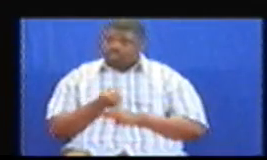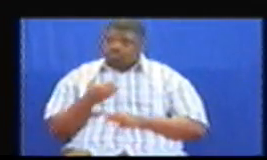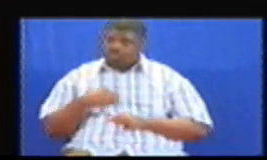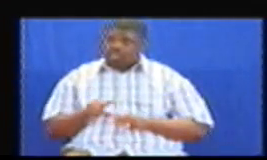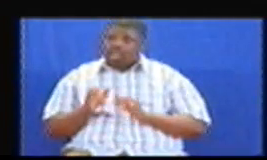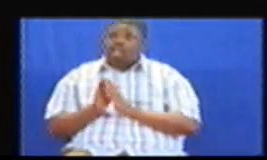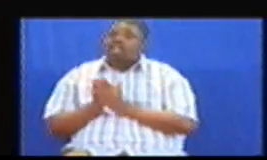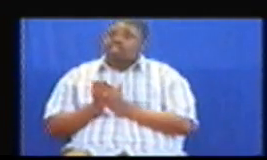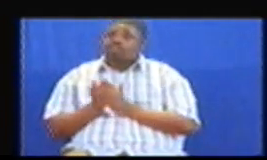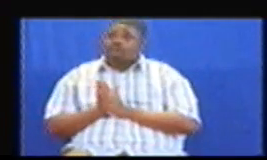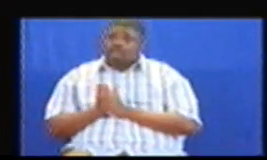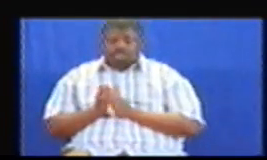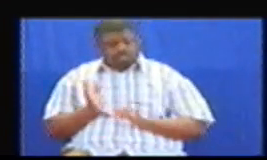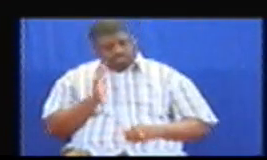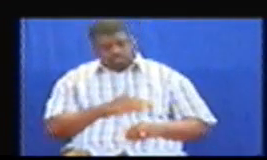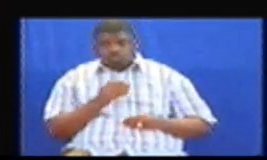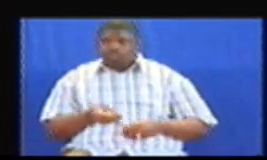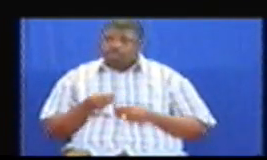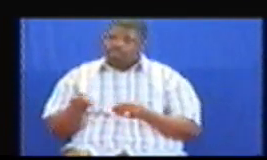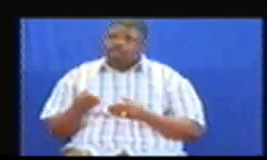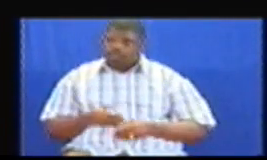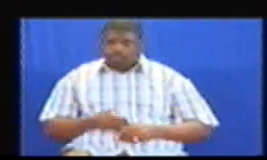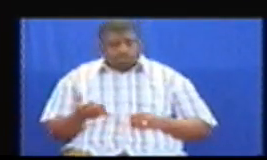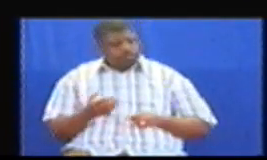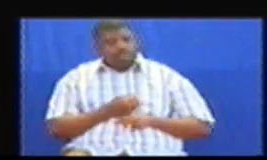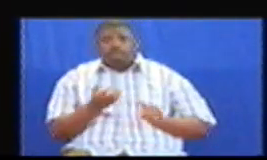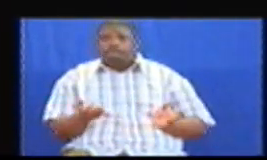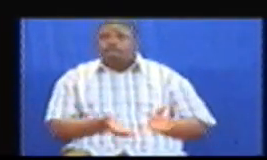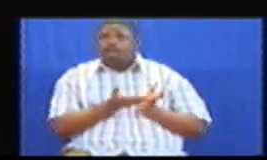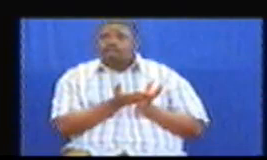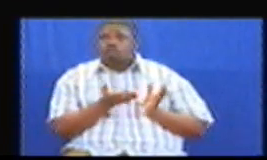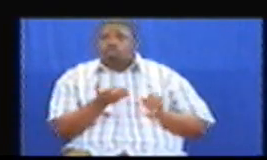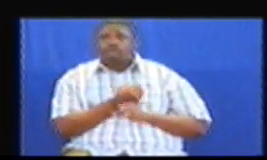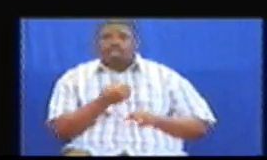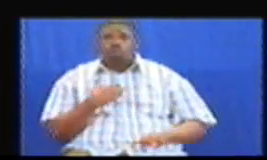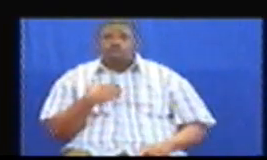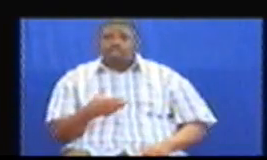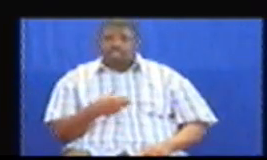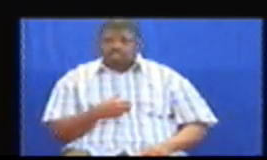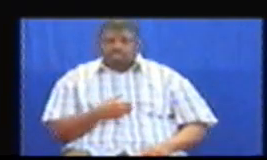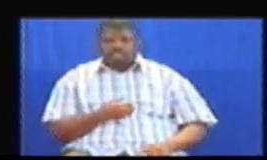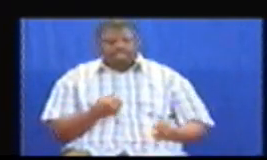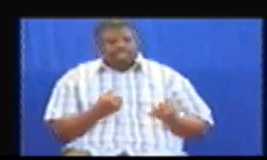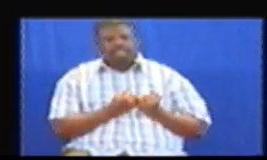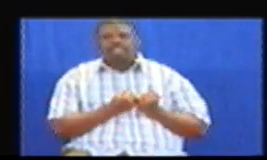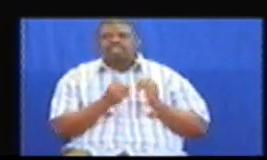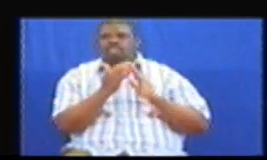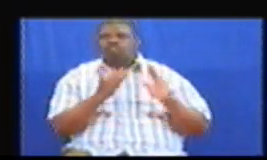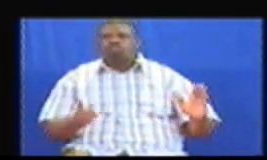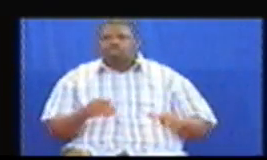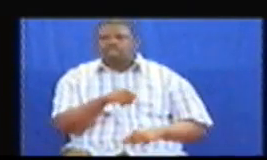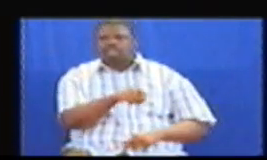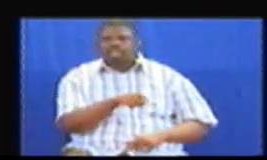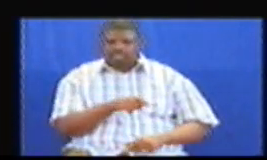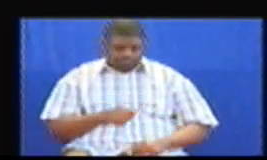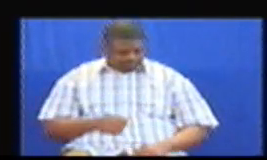Sheria siku na mkabidhi ofisi kwamba nimepata bahati sasa ya kupata waziri atakayeitengeneza hii nyumba ipendeze.